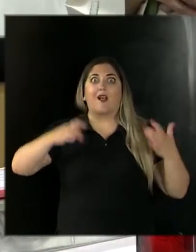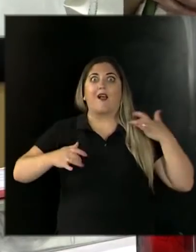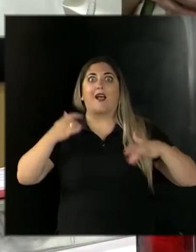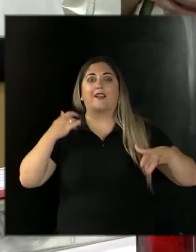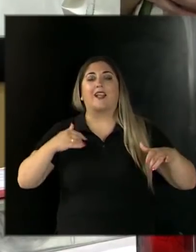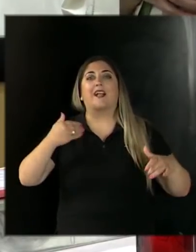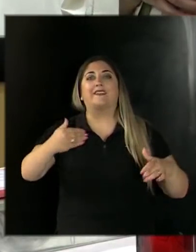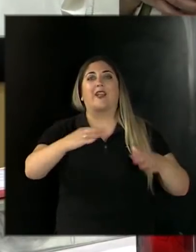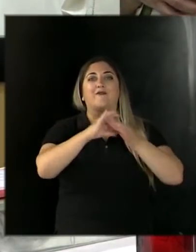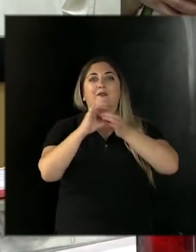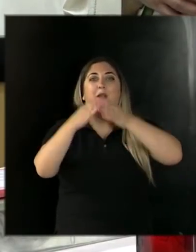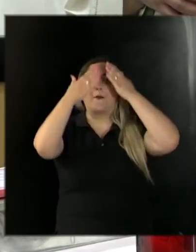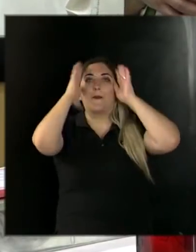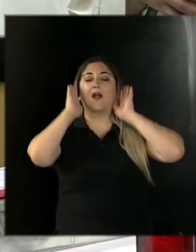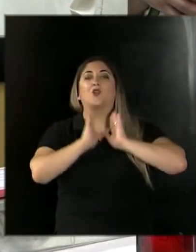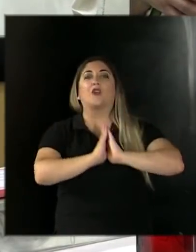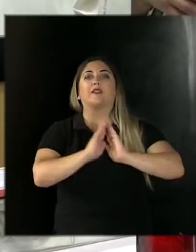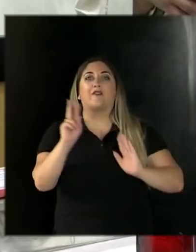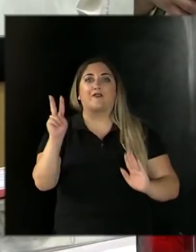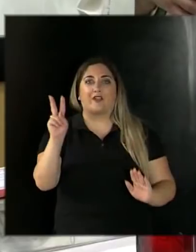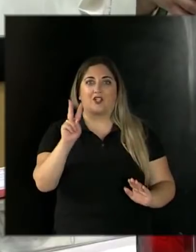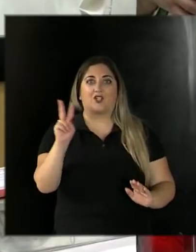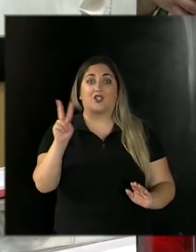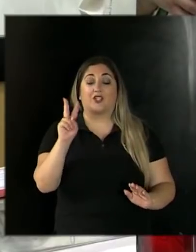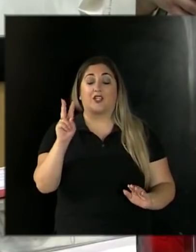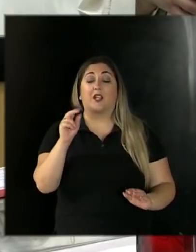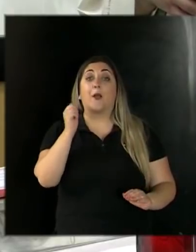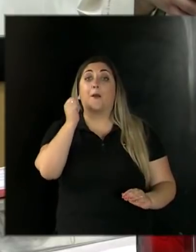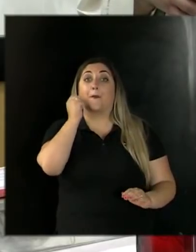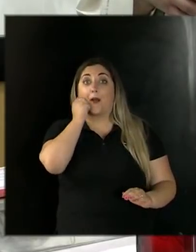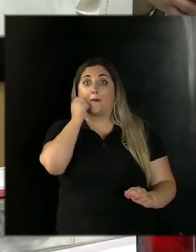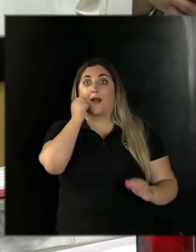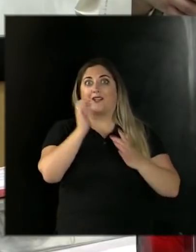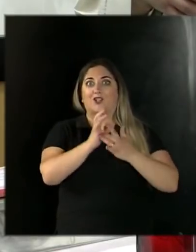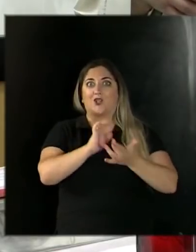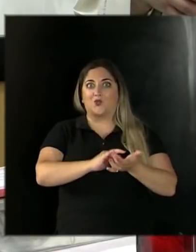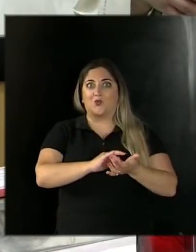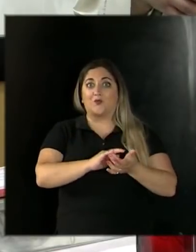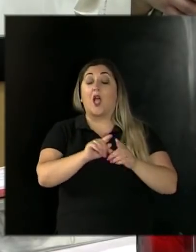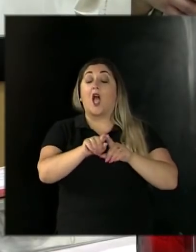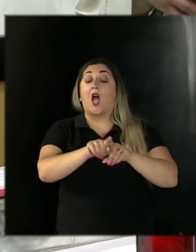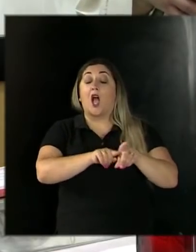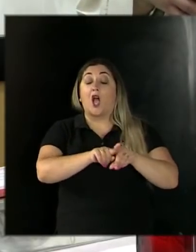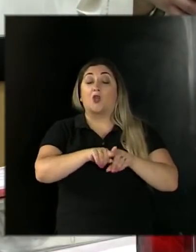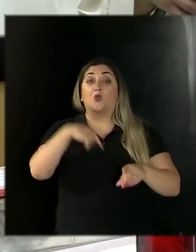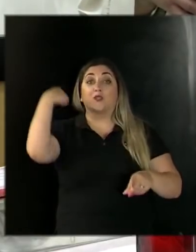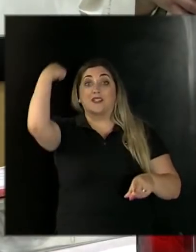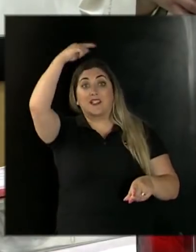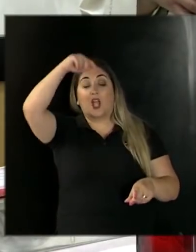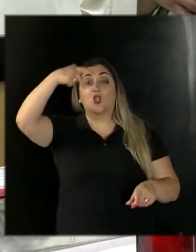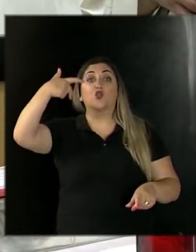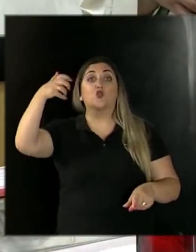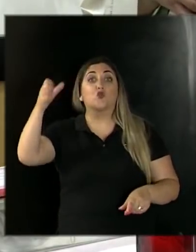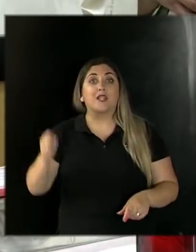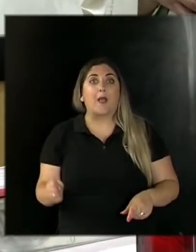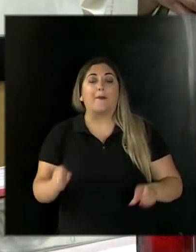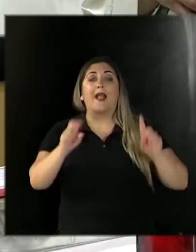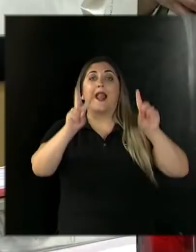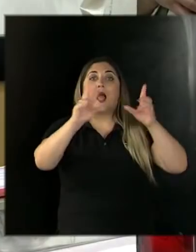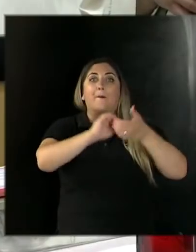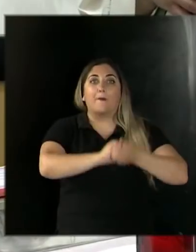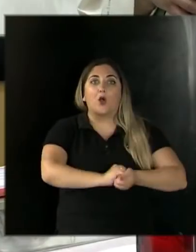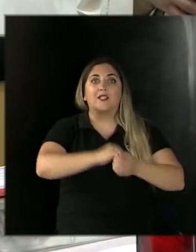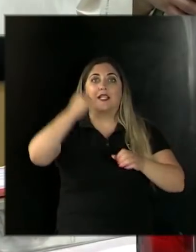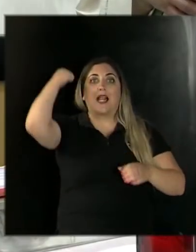Flimkien mal-Veġli Mqazzom Malla Marija, mal-Arus tagħha San Giuseppe, mal-Apostli u l-Qaddisin